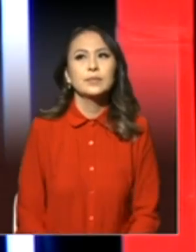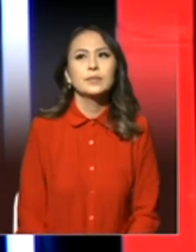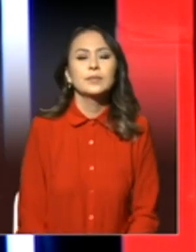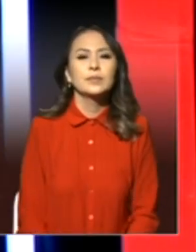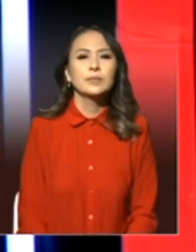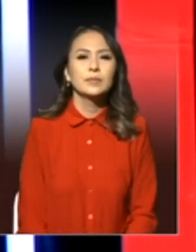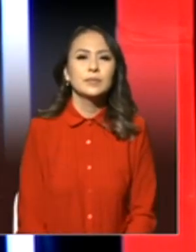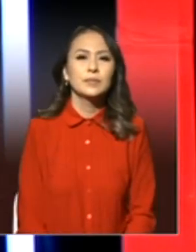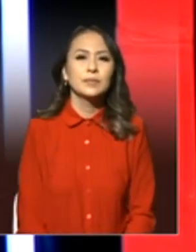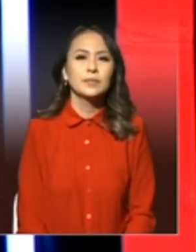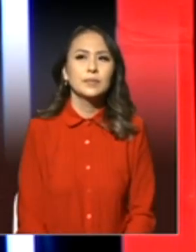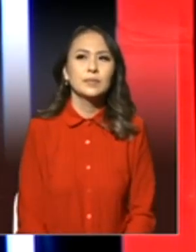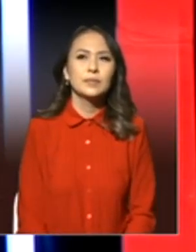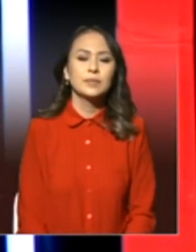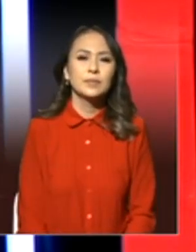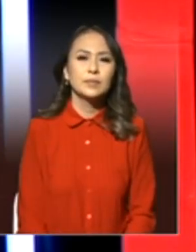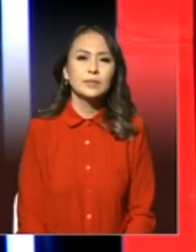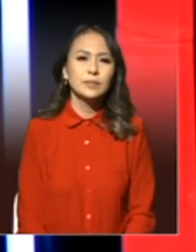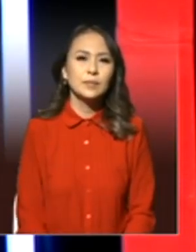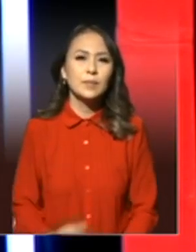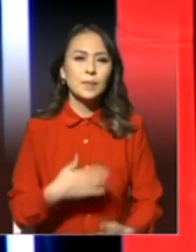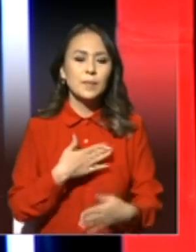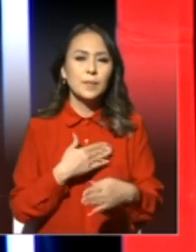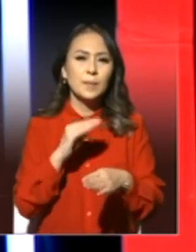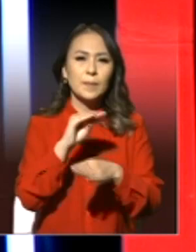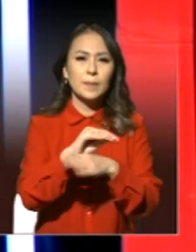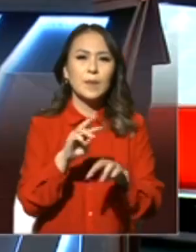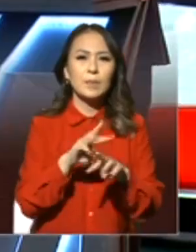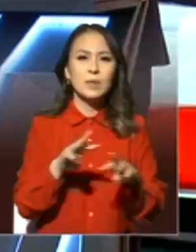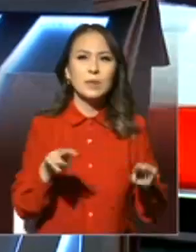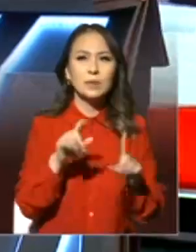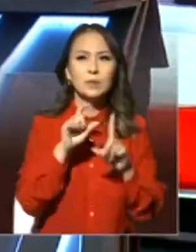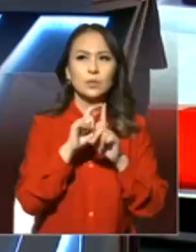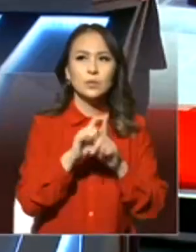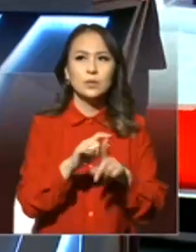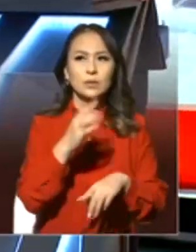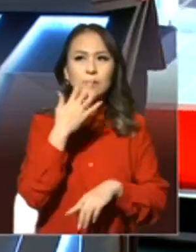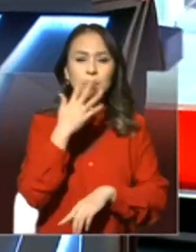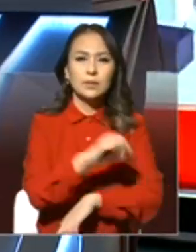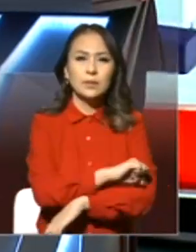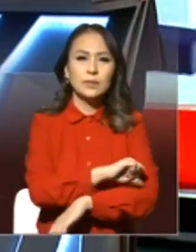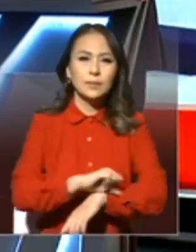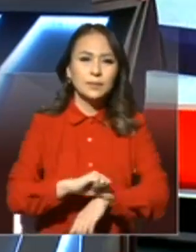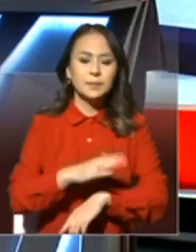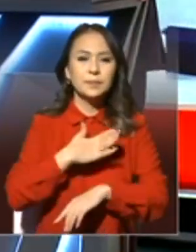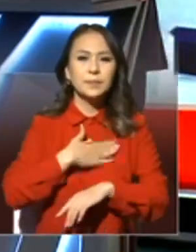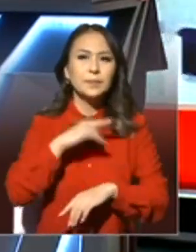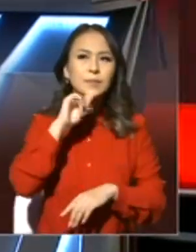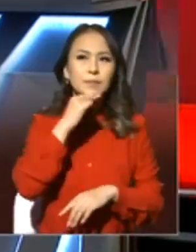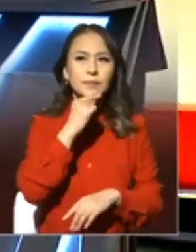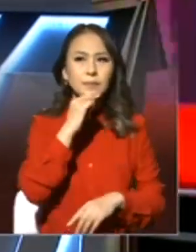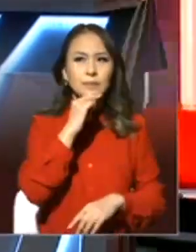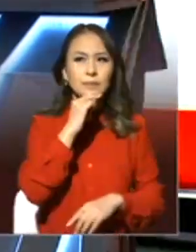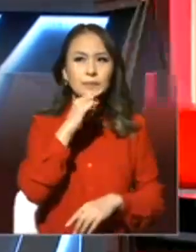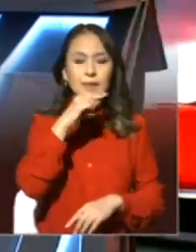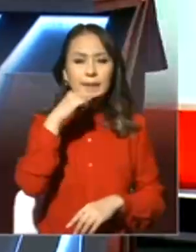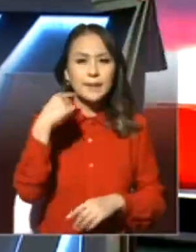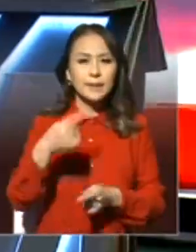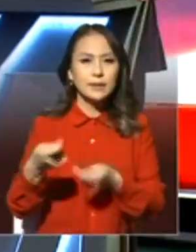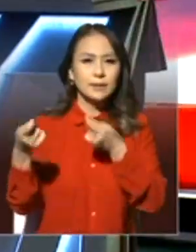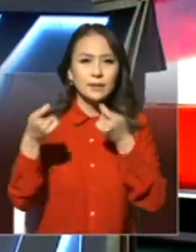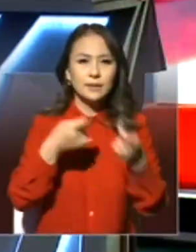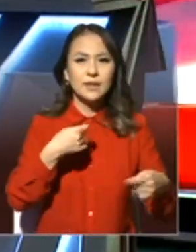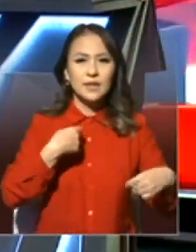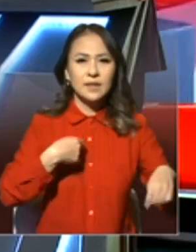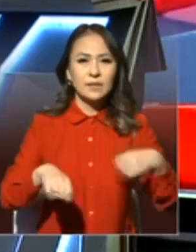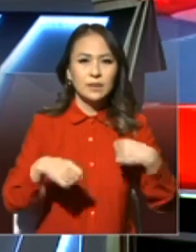Енді мен қоса кететін болсам, жаңағы министрдің айтқан сөзінде сыртқа жаңағы біздің экономикамыз Ресейден келетін